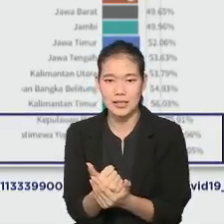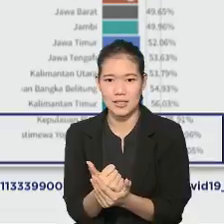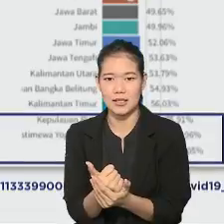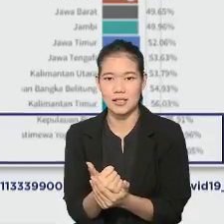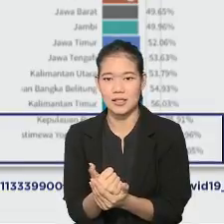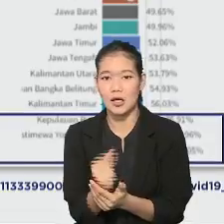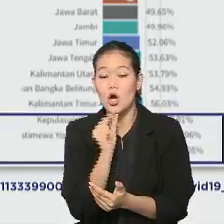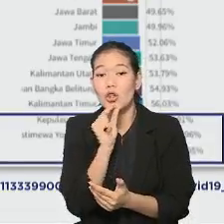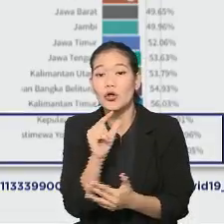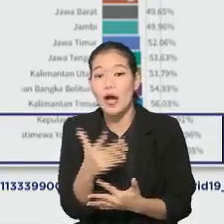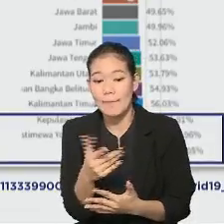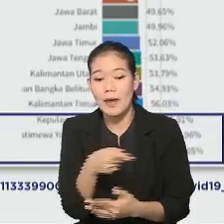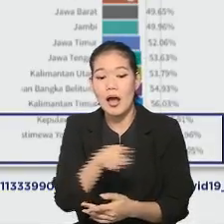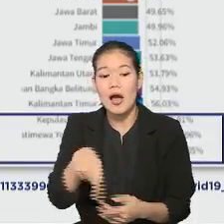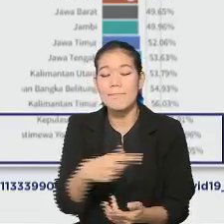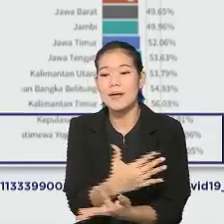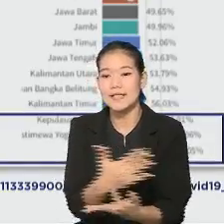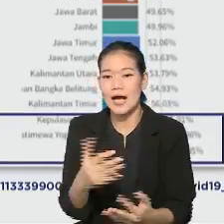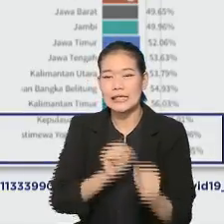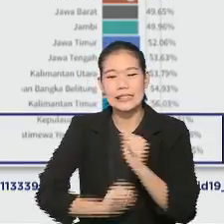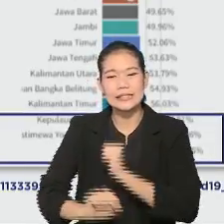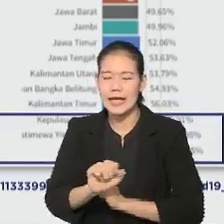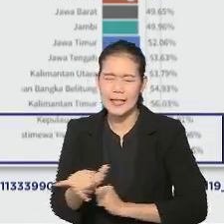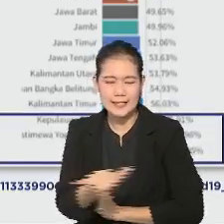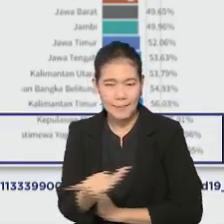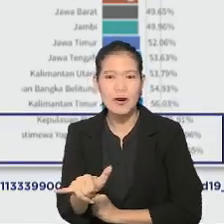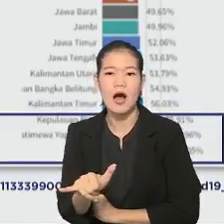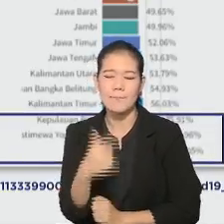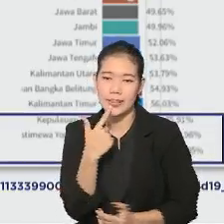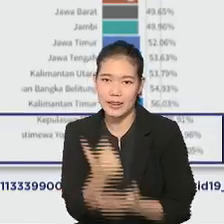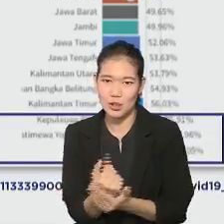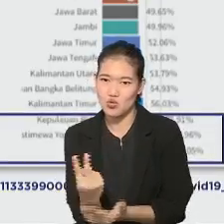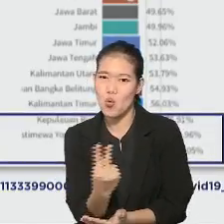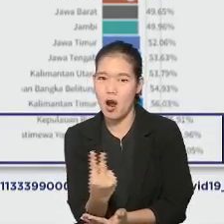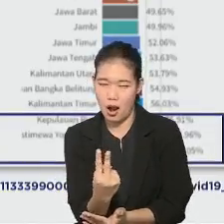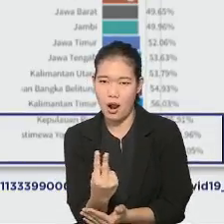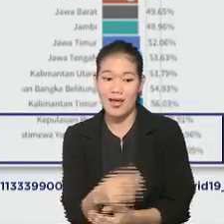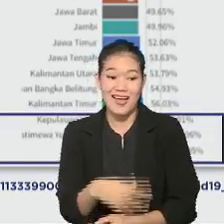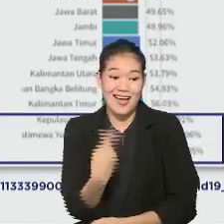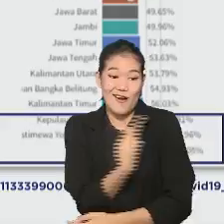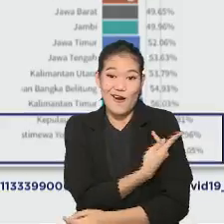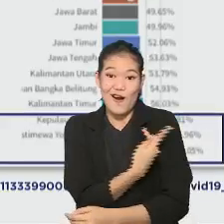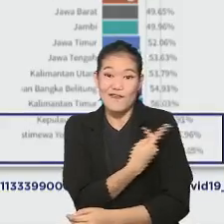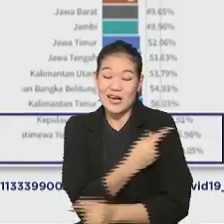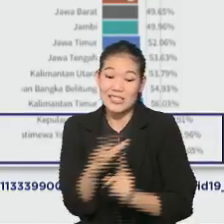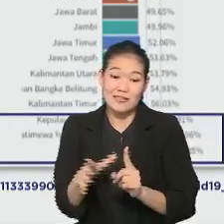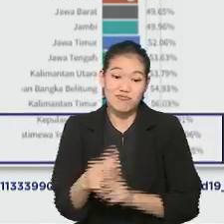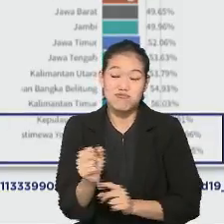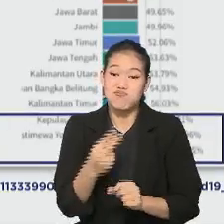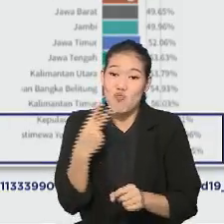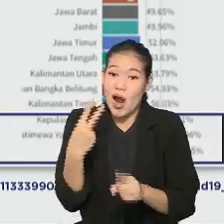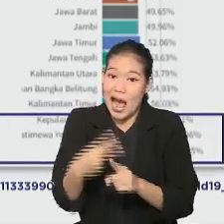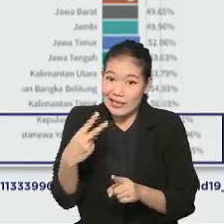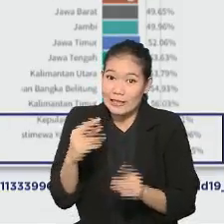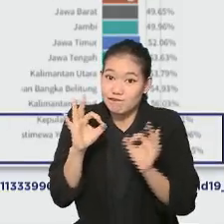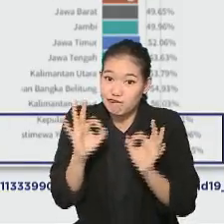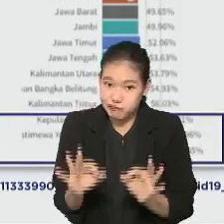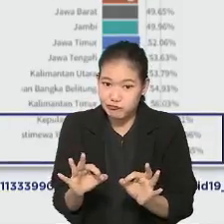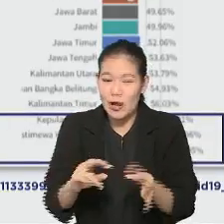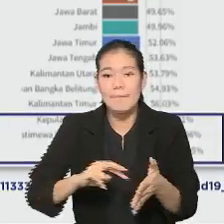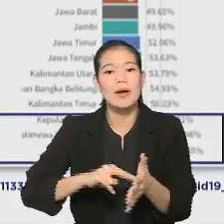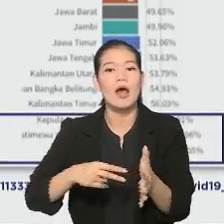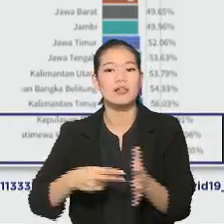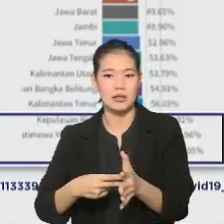dengan menjaga mobilitas penduduk, karena cakupan vaksin dosis lengkap yang tinggi